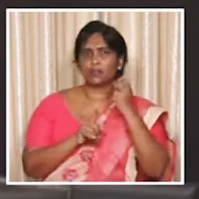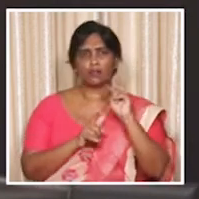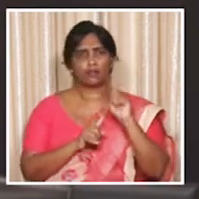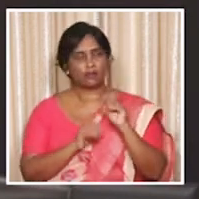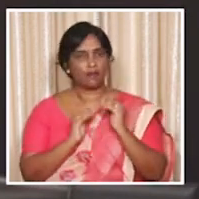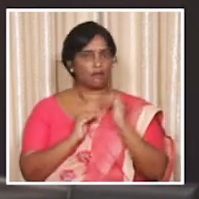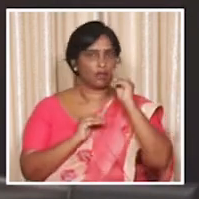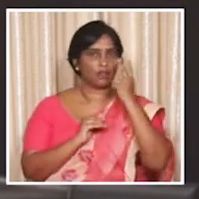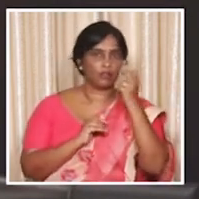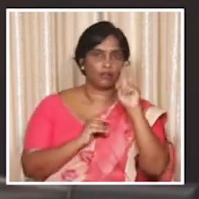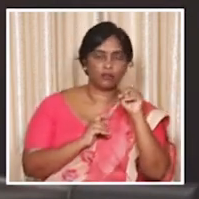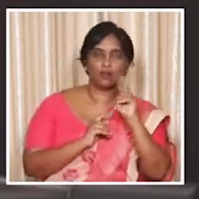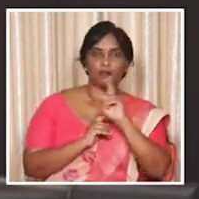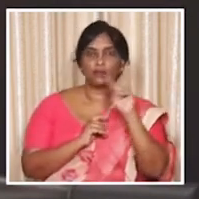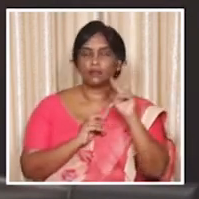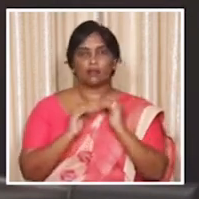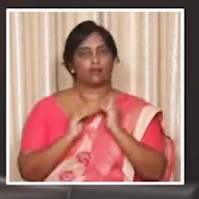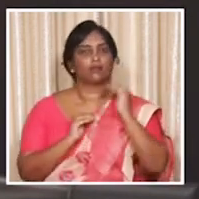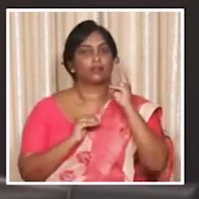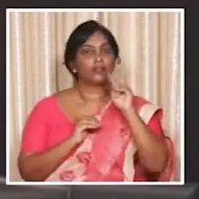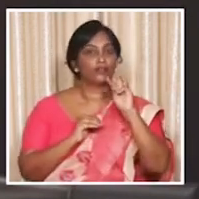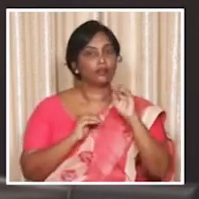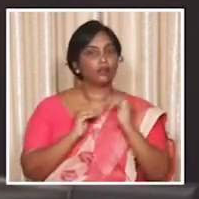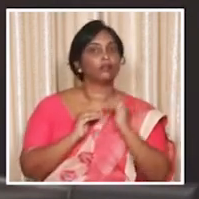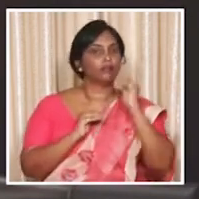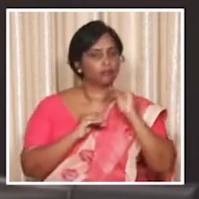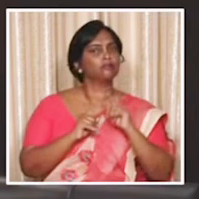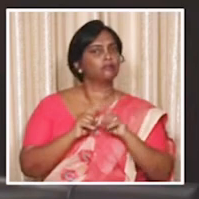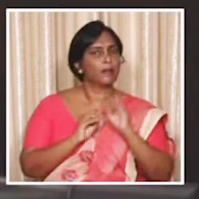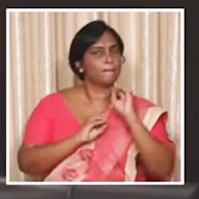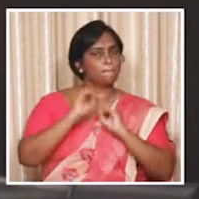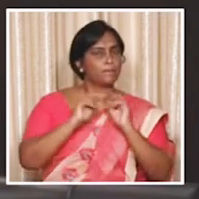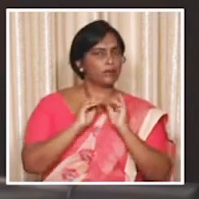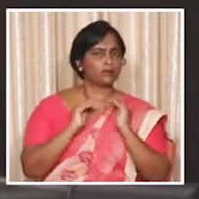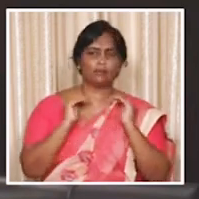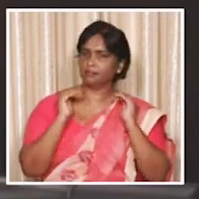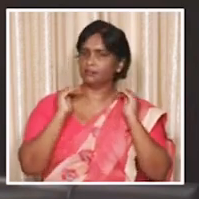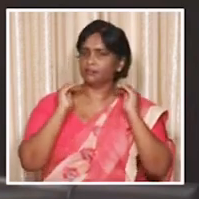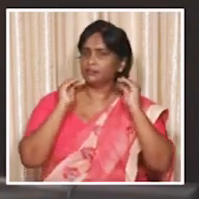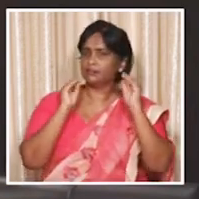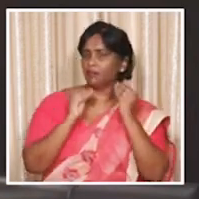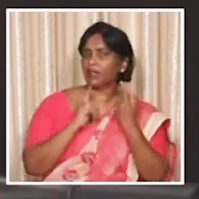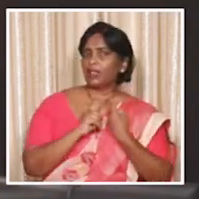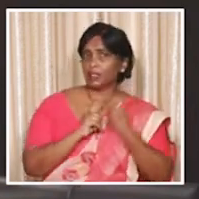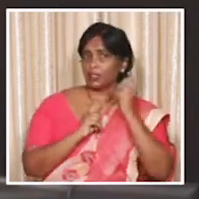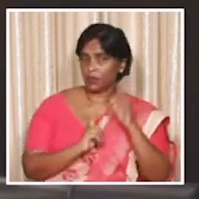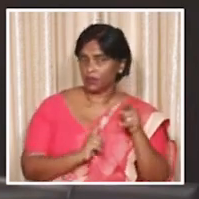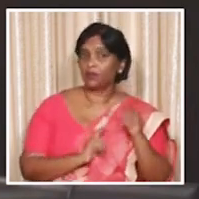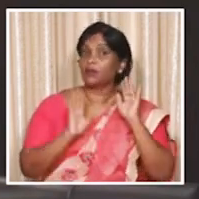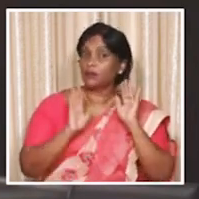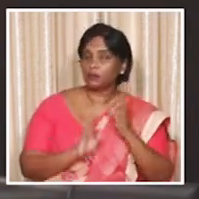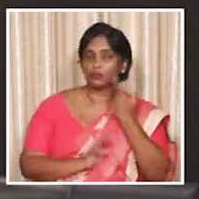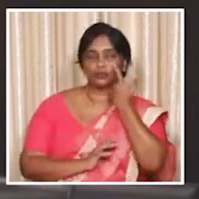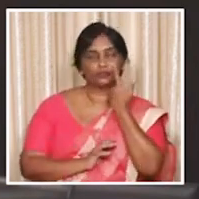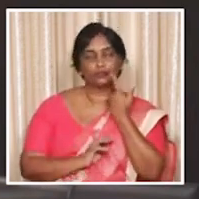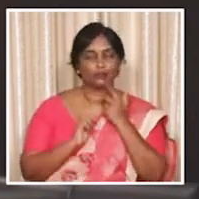2021 වැඩි, 21ට වඩා 22 වැඩි, 23 ඊට වඩා වැඩි. එහෙම අපි ප්‍රතිශතාත්මකව ක්‍රිකට් යම් දියුණුවක් ඇති වෙලා තියෙනවා. හැබැයි